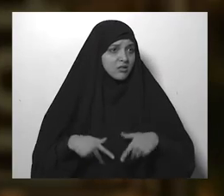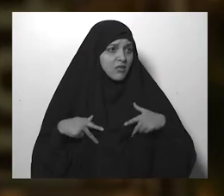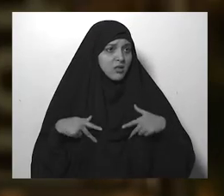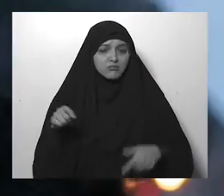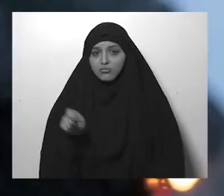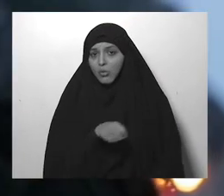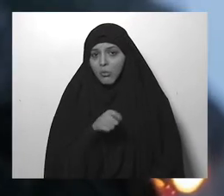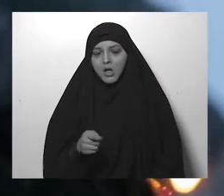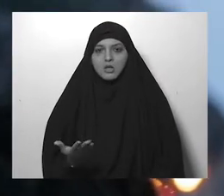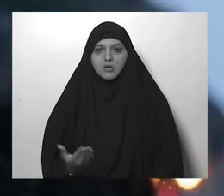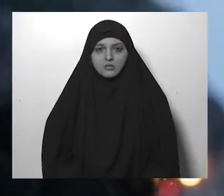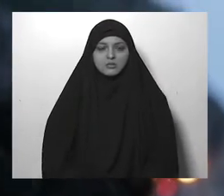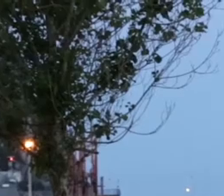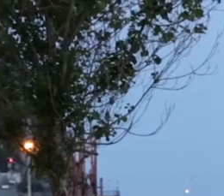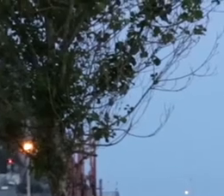évidences